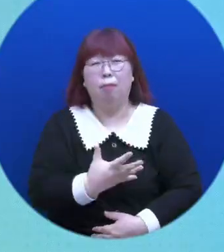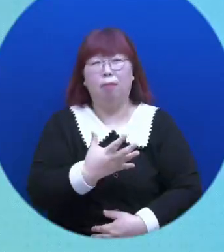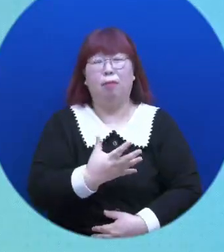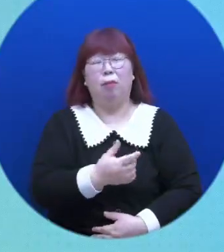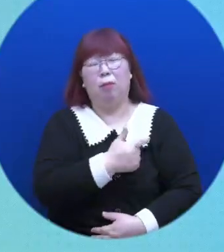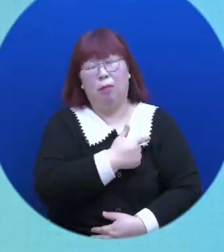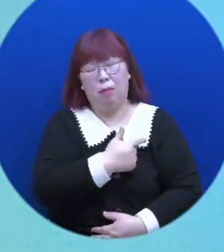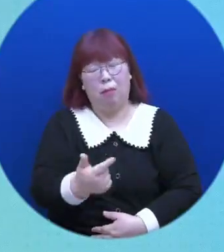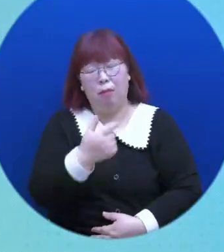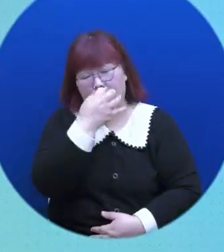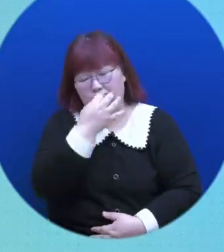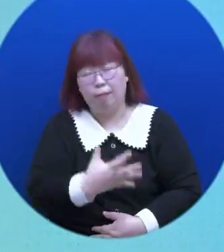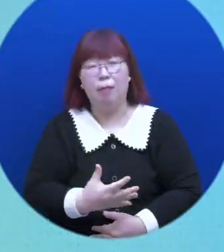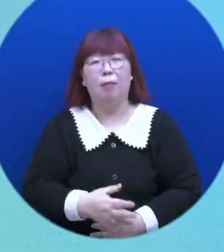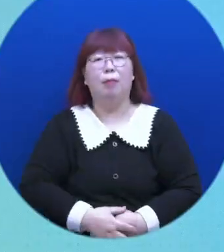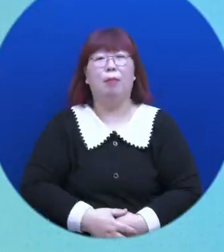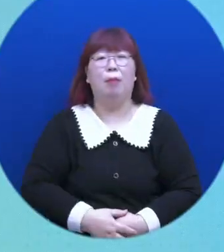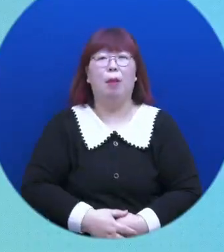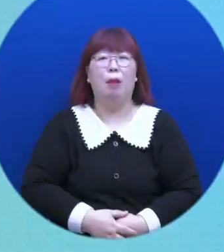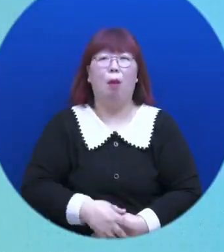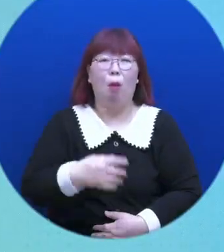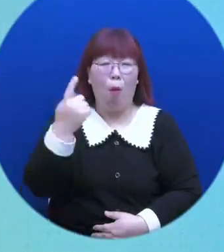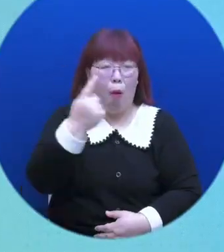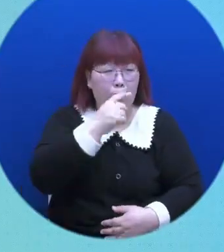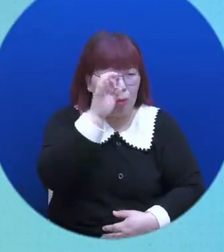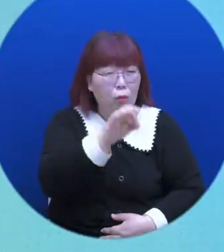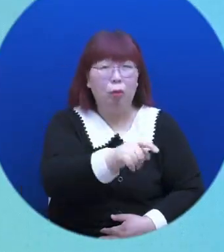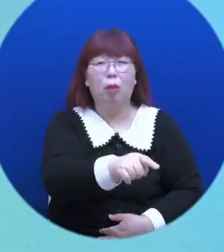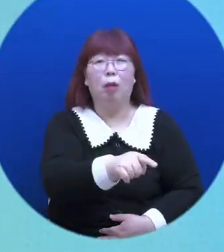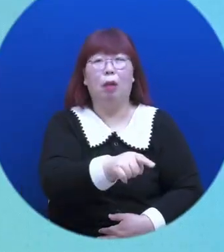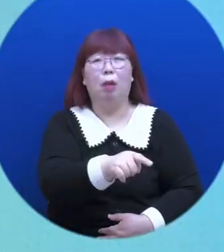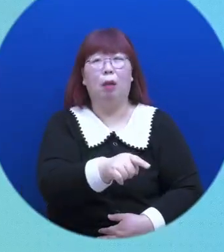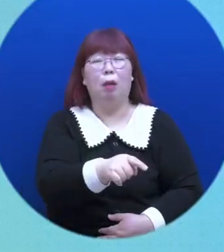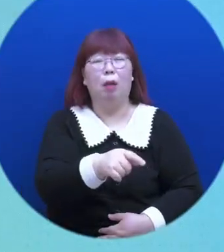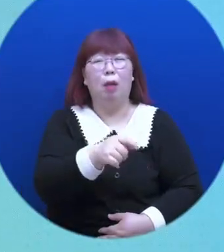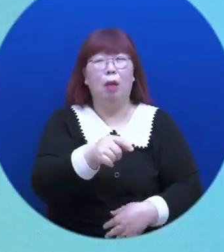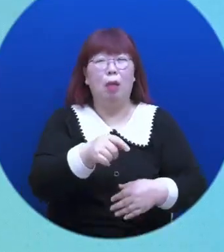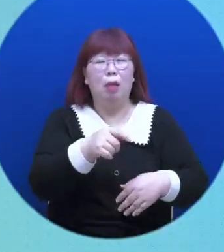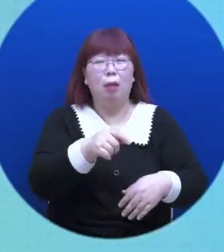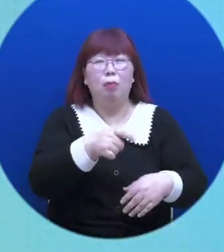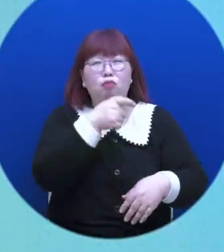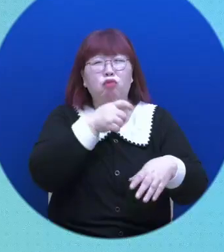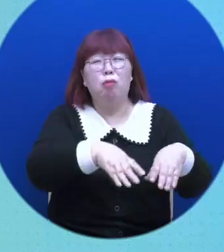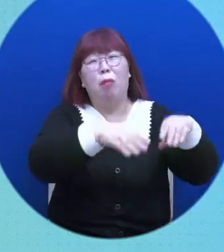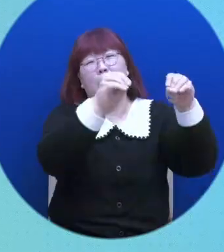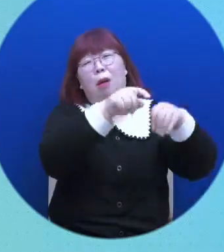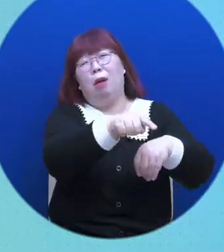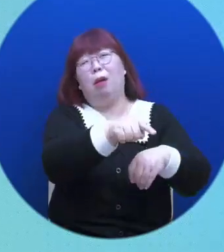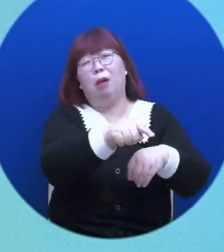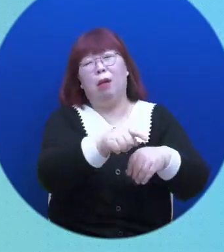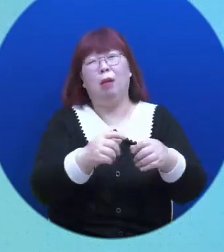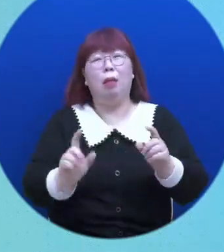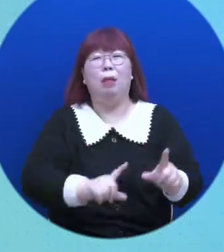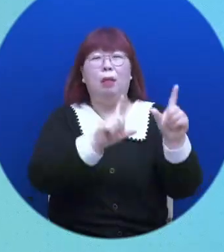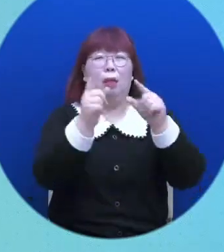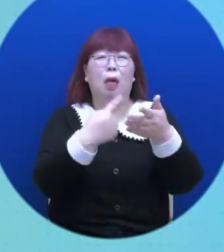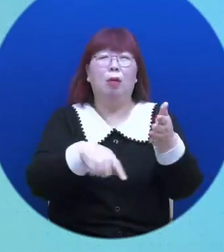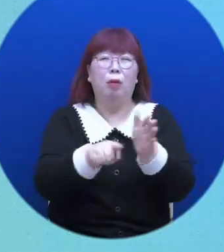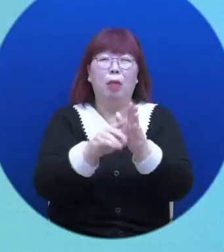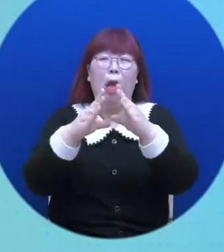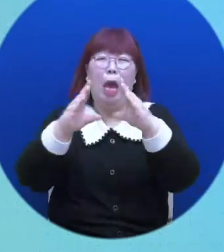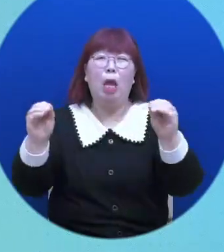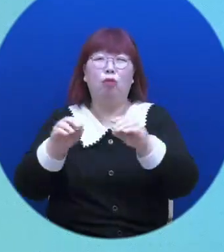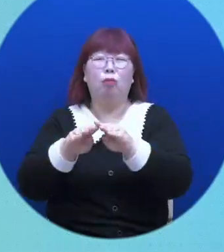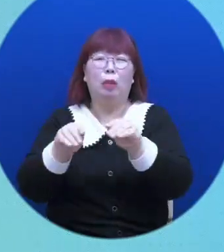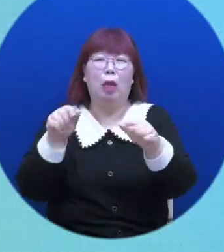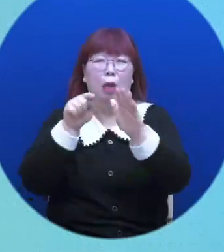너무 힘들어요. 왔더니 기다리고 있는 건 기근이었어요. 살기 위하여 애굽으로 갔더니